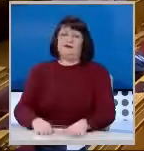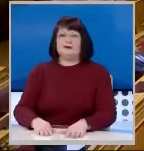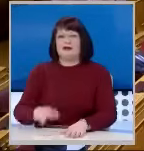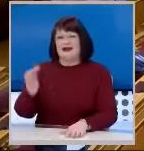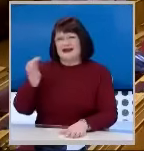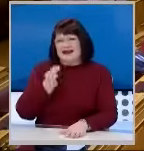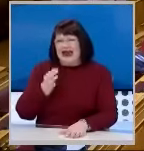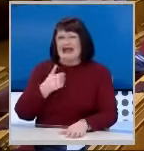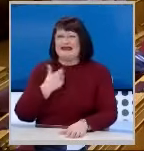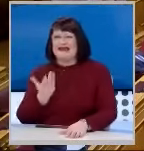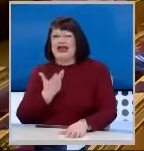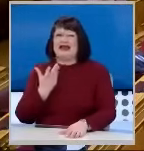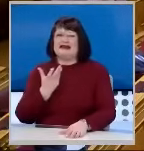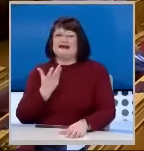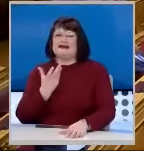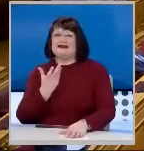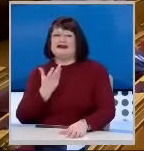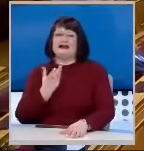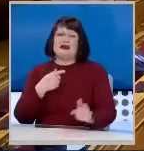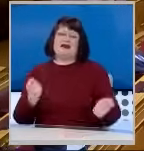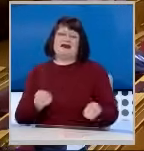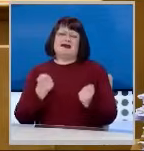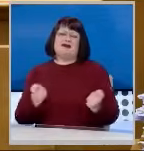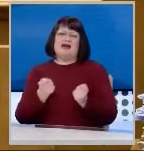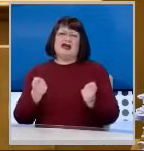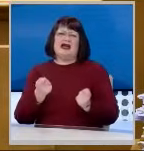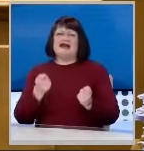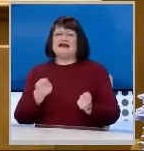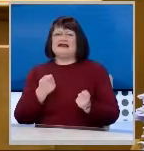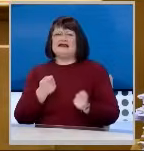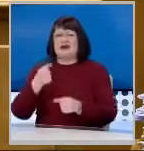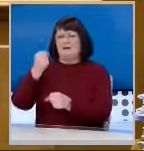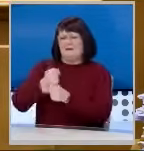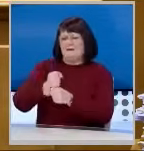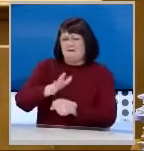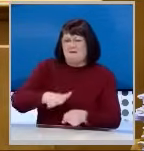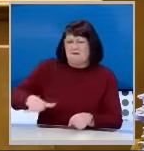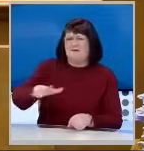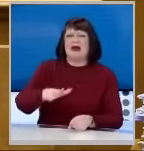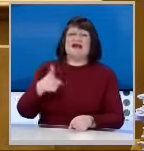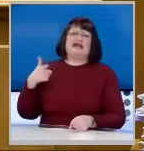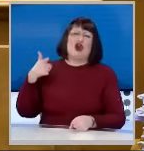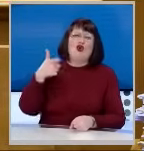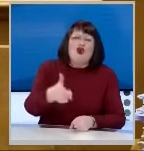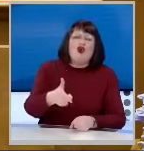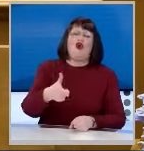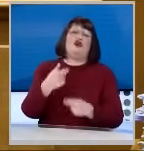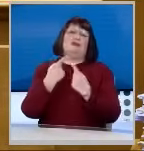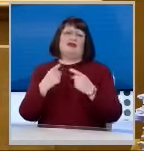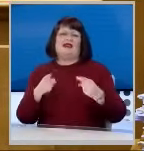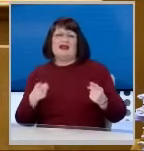τσιμπάει και άλλες εκφράσεις που χρησιμοποιήθηκαν για τα μπαζ άλλος είπε βάλατε γκολ